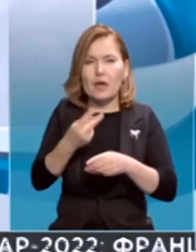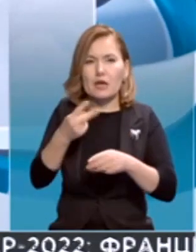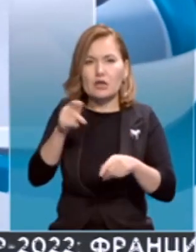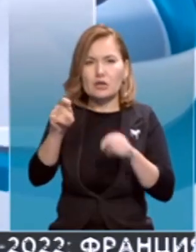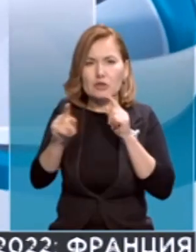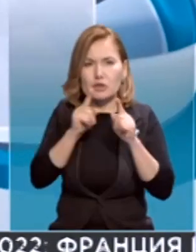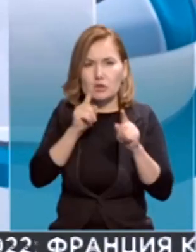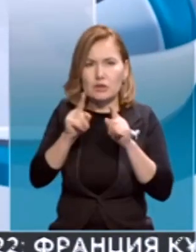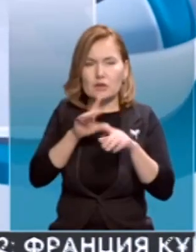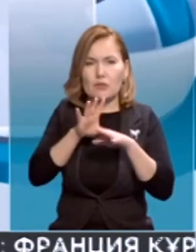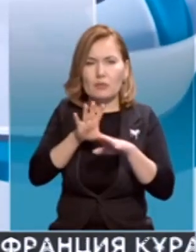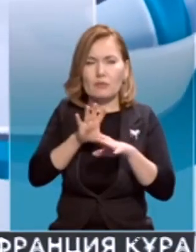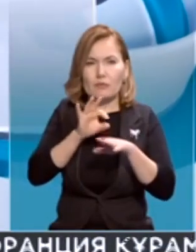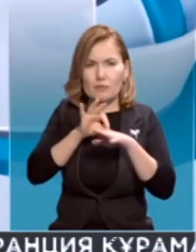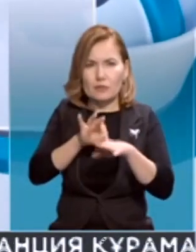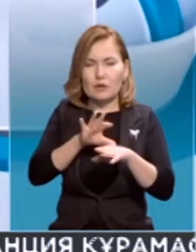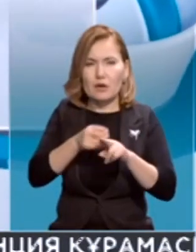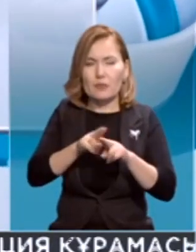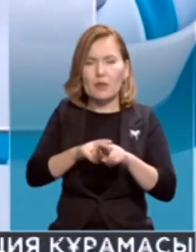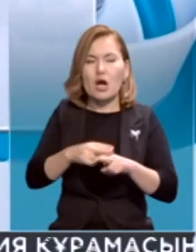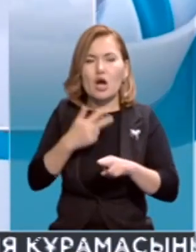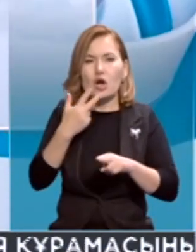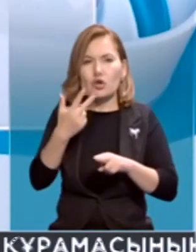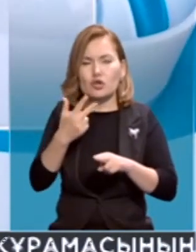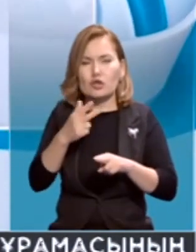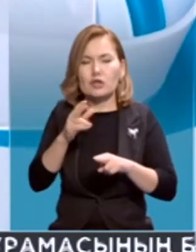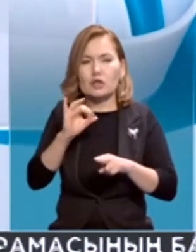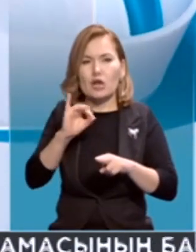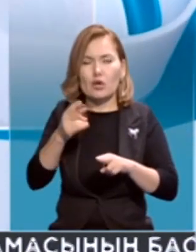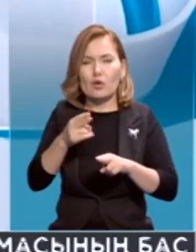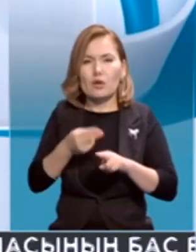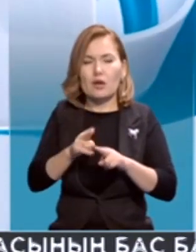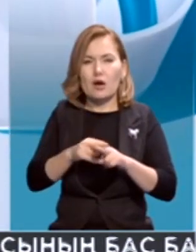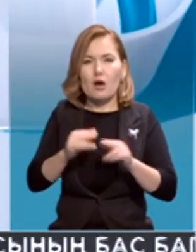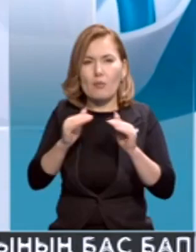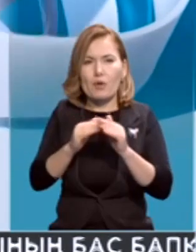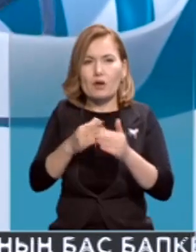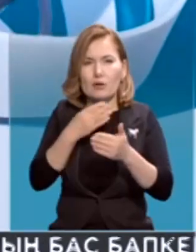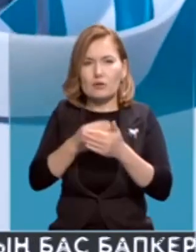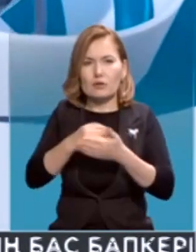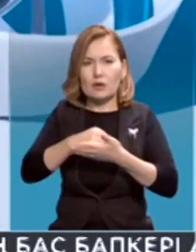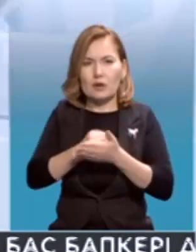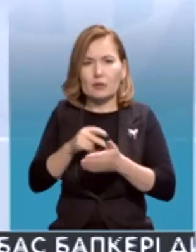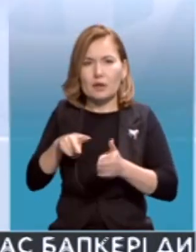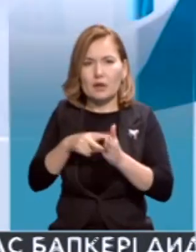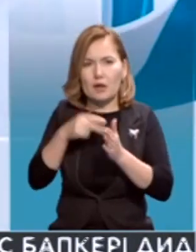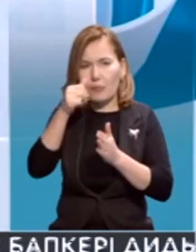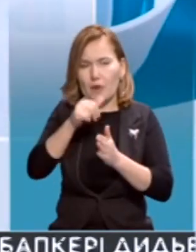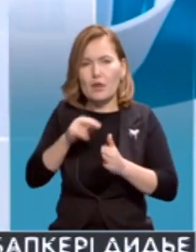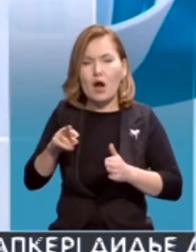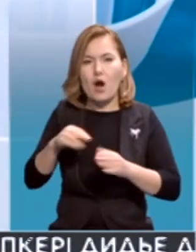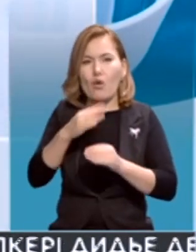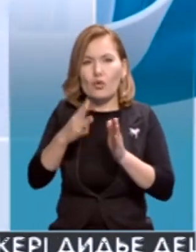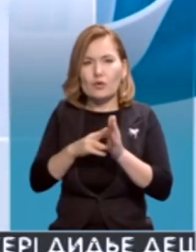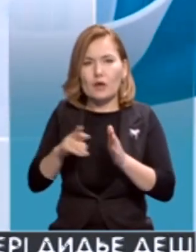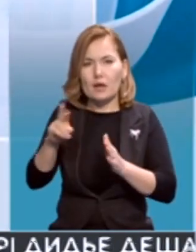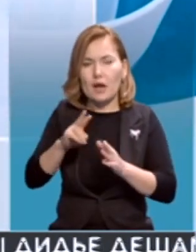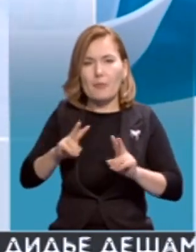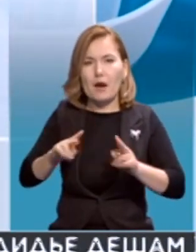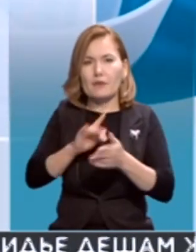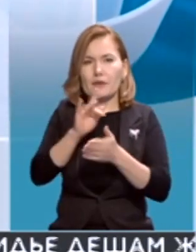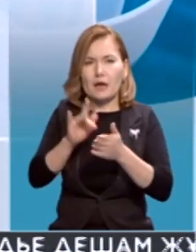өтті. 3 шілдеде елімізде мүлікті заңдастыру науқаны басталды. 2007 жыл 19 қаңтарда Астана